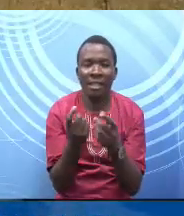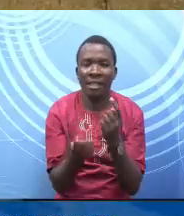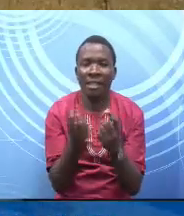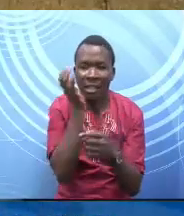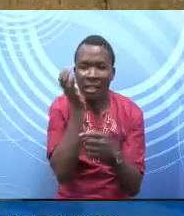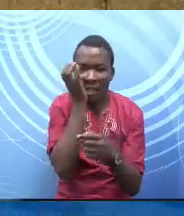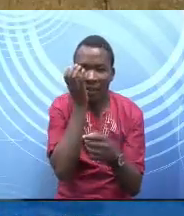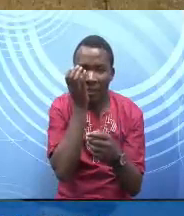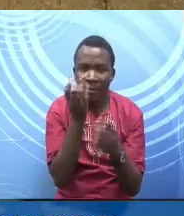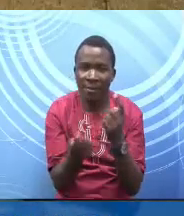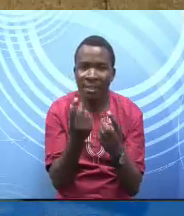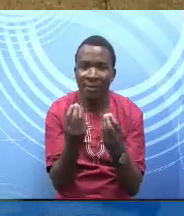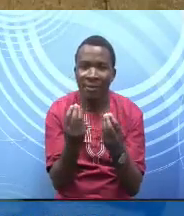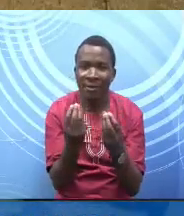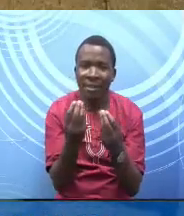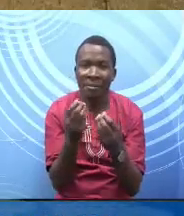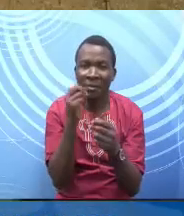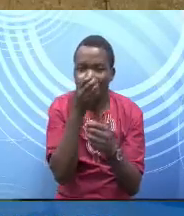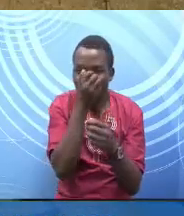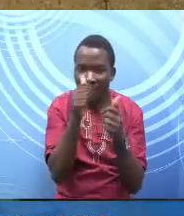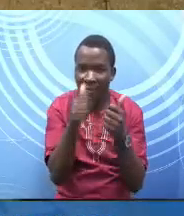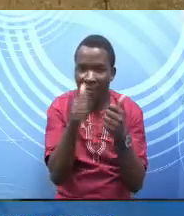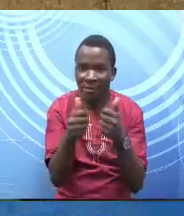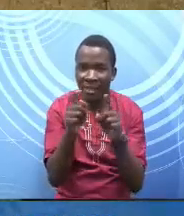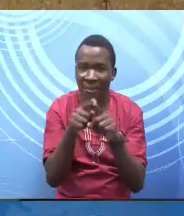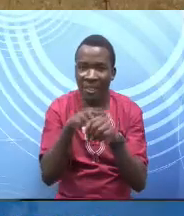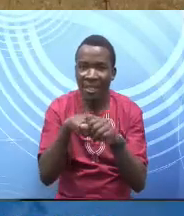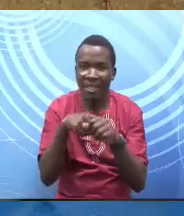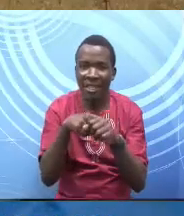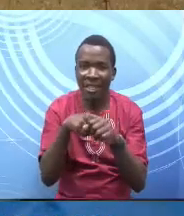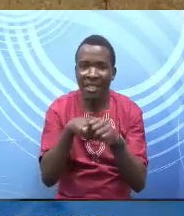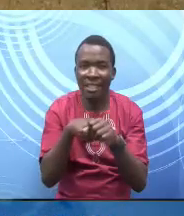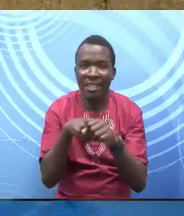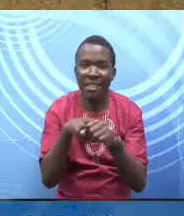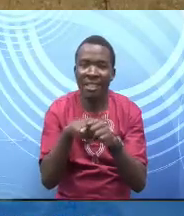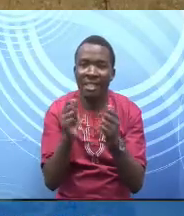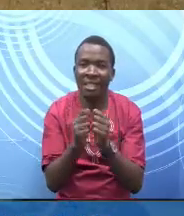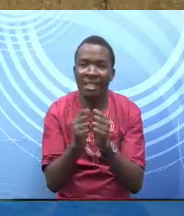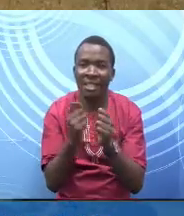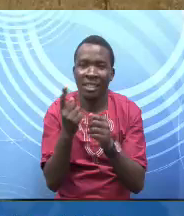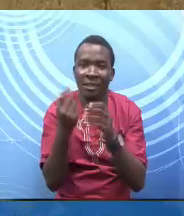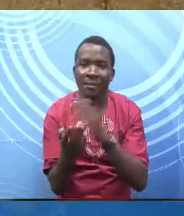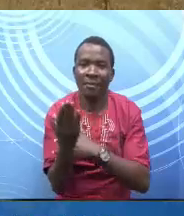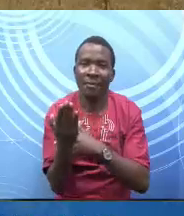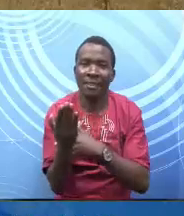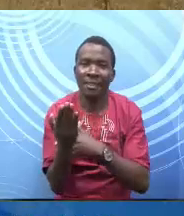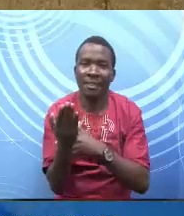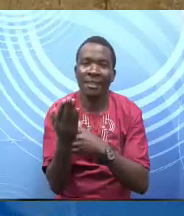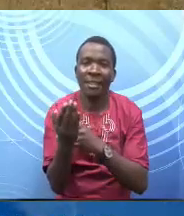uko umwana yakubwiye birahumura koko mbese nko mu masaa atanu wabishyizeho agashyiramo icyunyu bita iki uw'ingezi